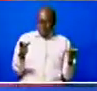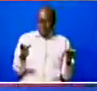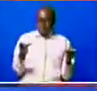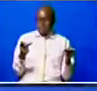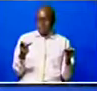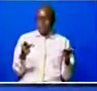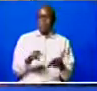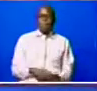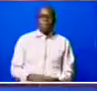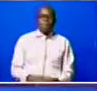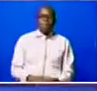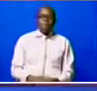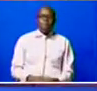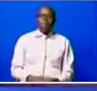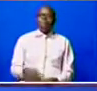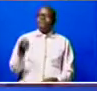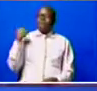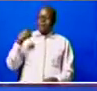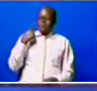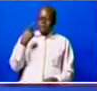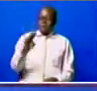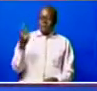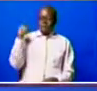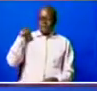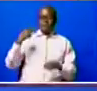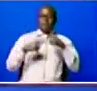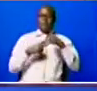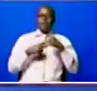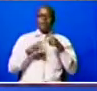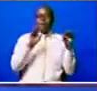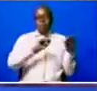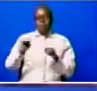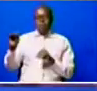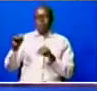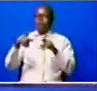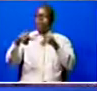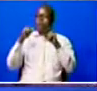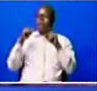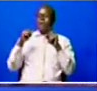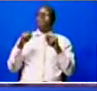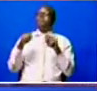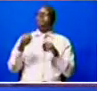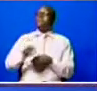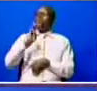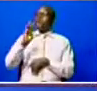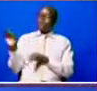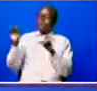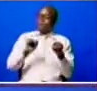yaliyowatatiza mwezi uliopita. Jana tumehama saa 1 usiku tumeenda. Tumemwambia maji taingia mkishinda kwa mashauri